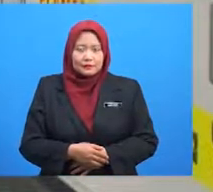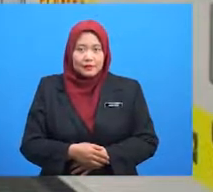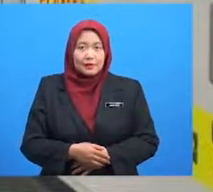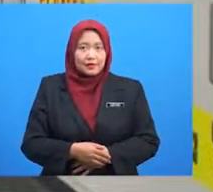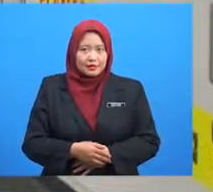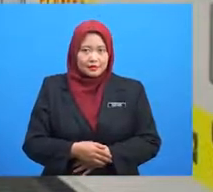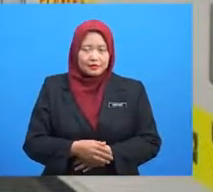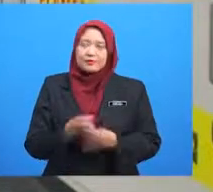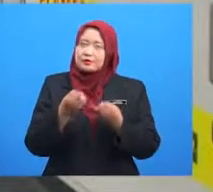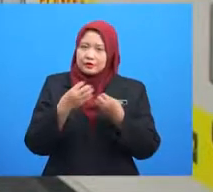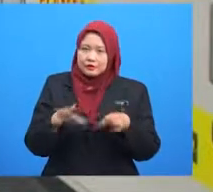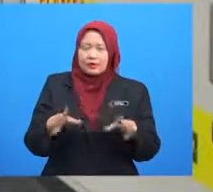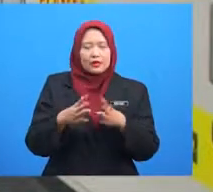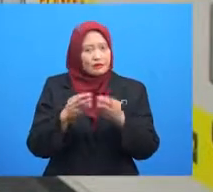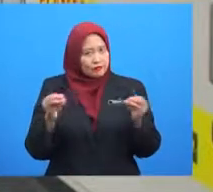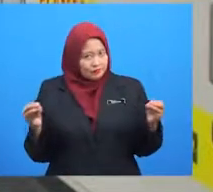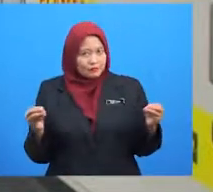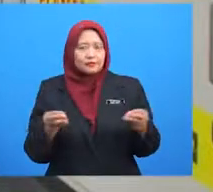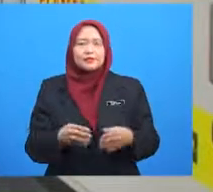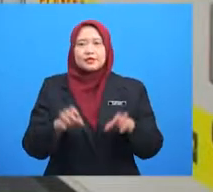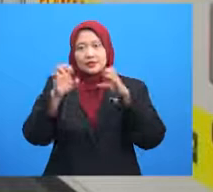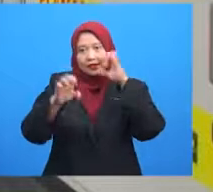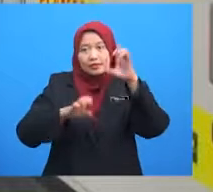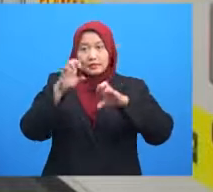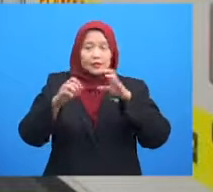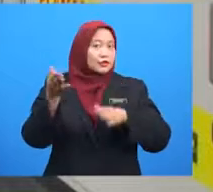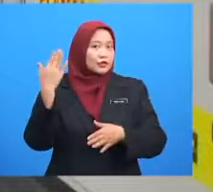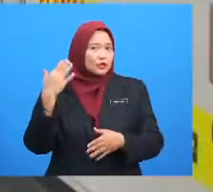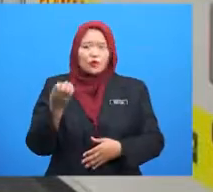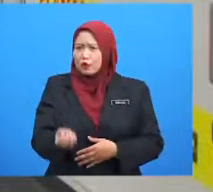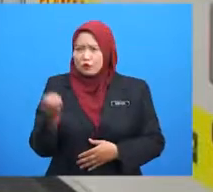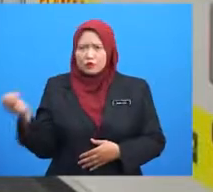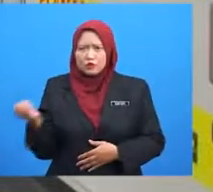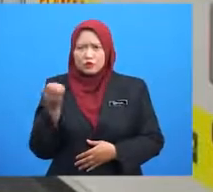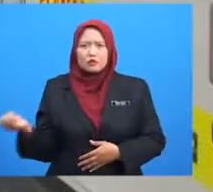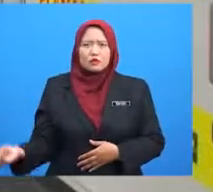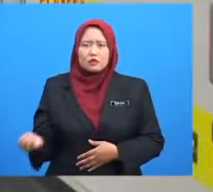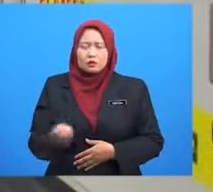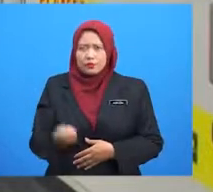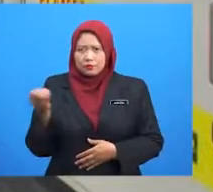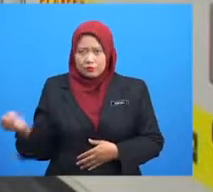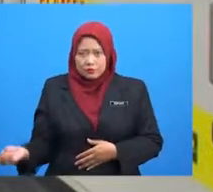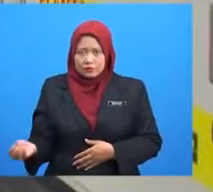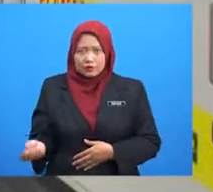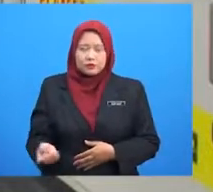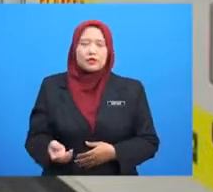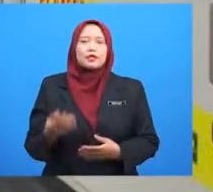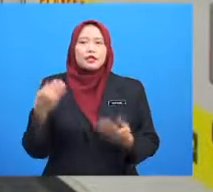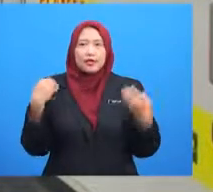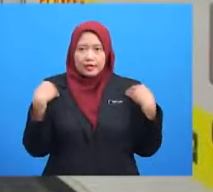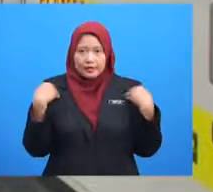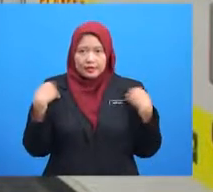Ha, dah selesai eksperimen yang Arash lakukan. Objek-objek yang masih kelihatan titisan air itu